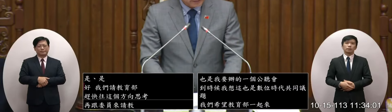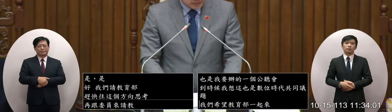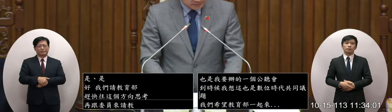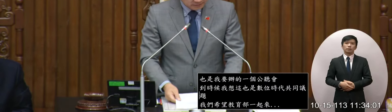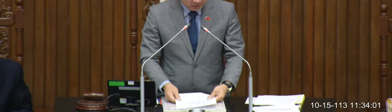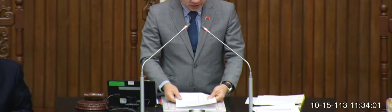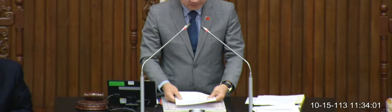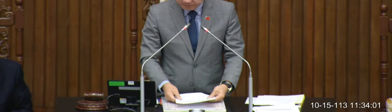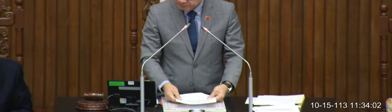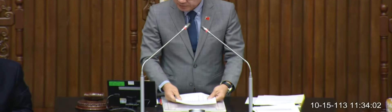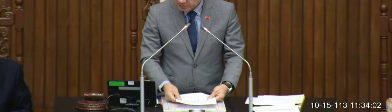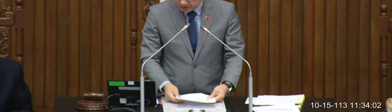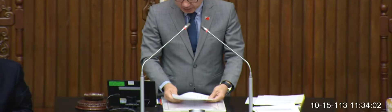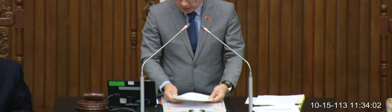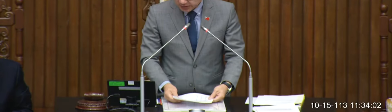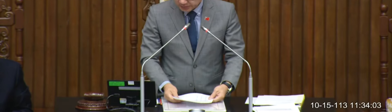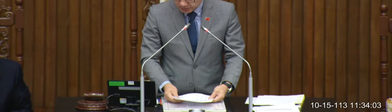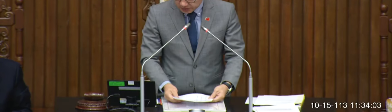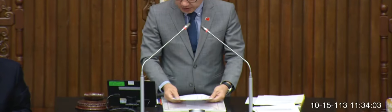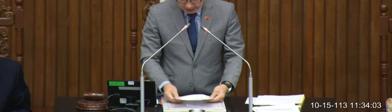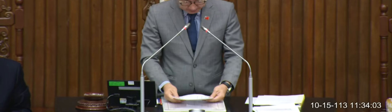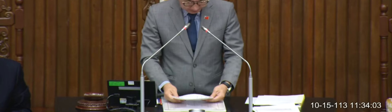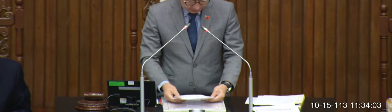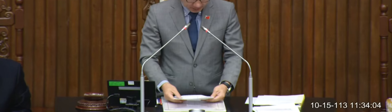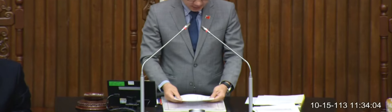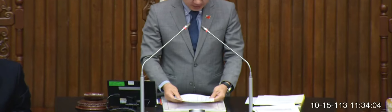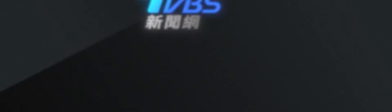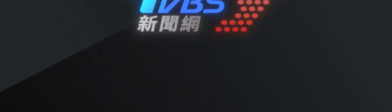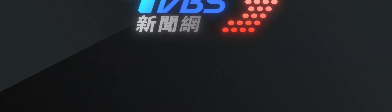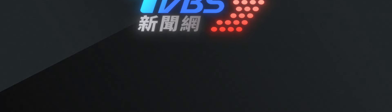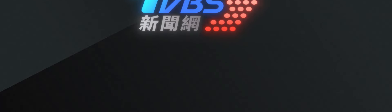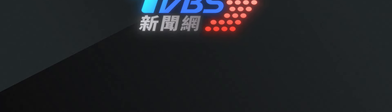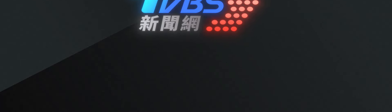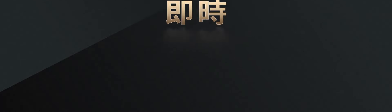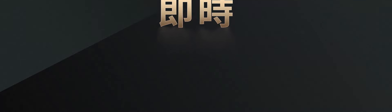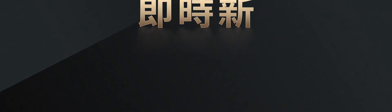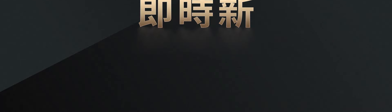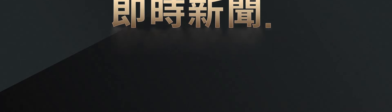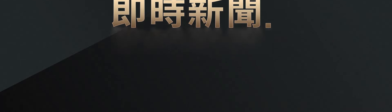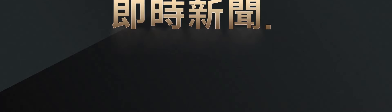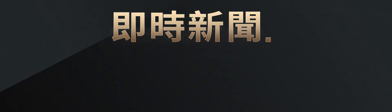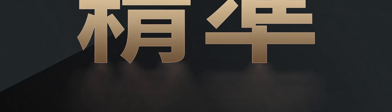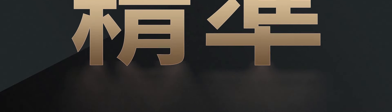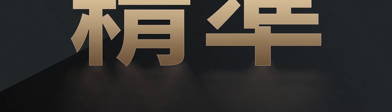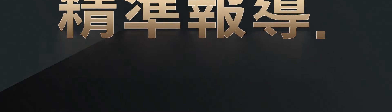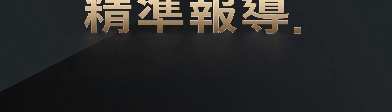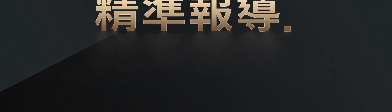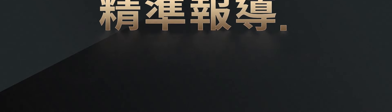谢谢范委员，谢谢卓院长。